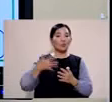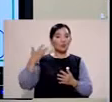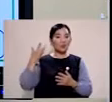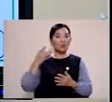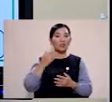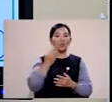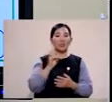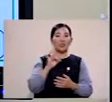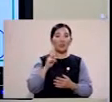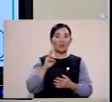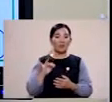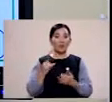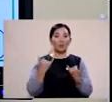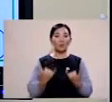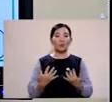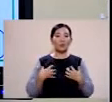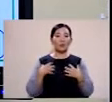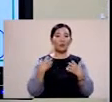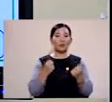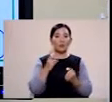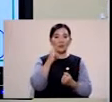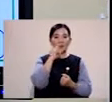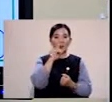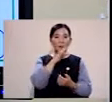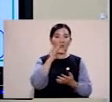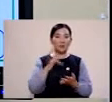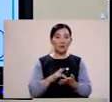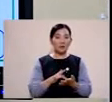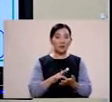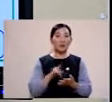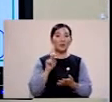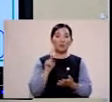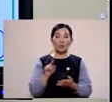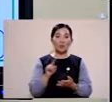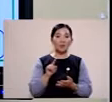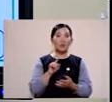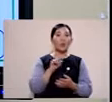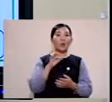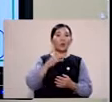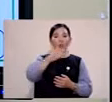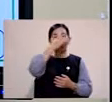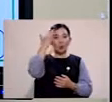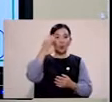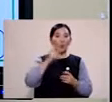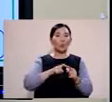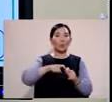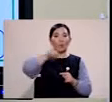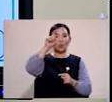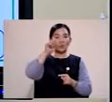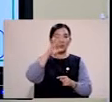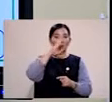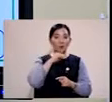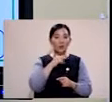sharafli, buguni saodatli Samarqand. Samarqand osmonga bo'y cho'zmoqda.